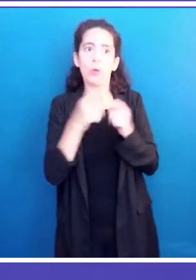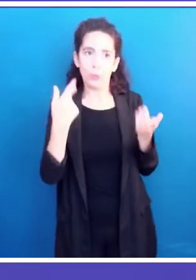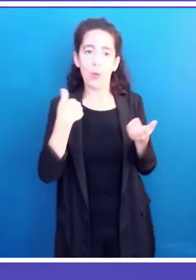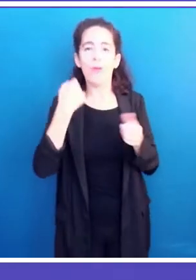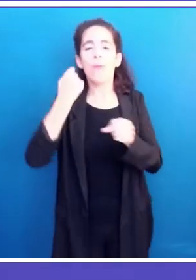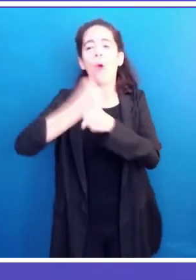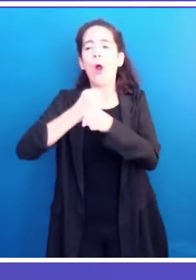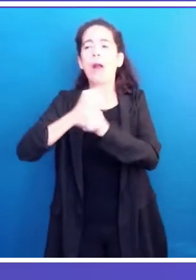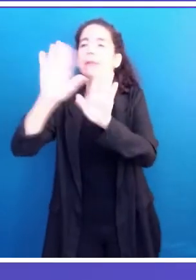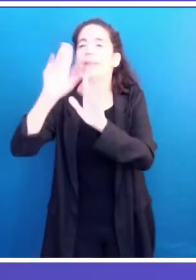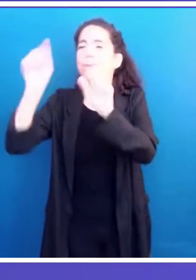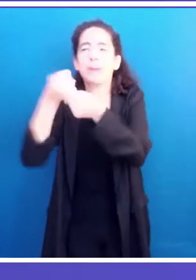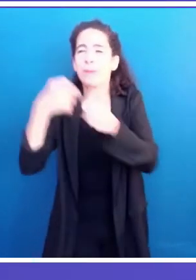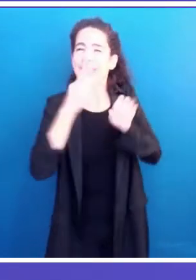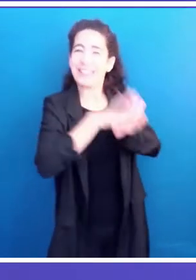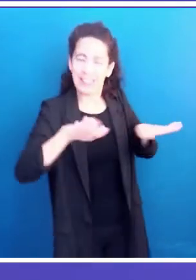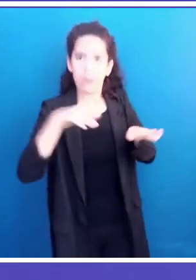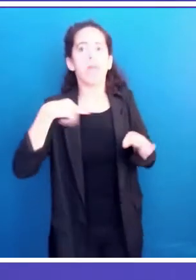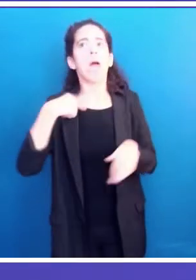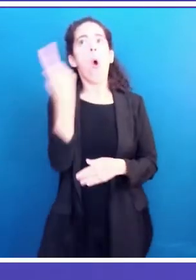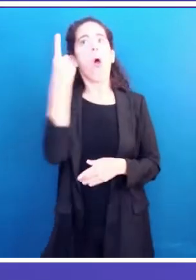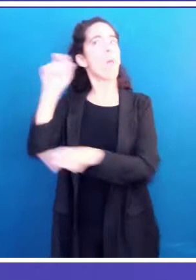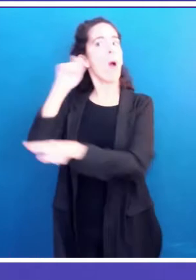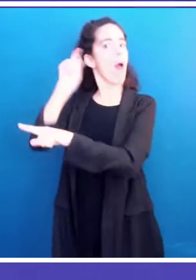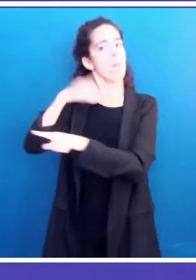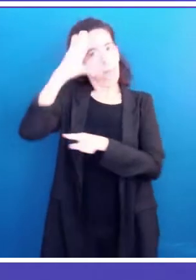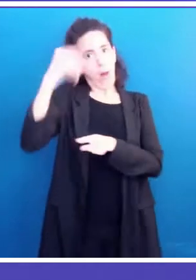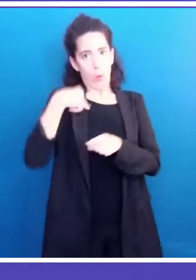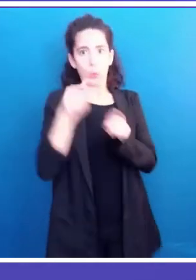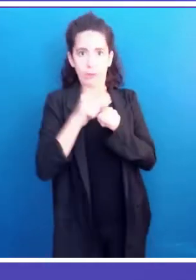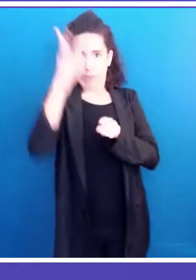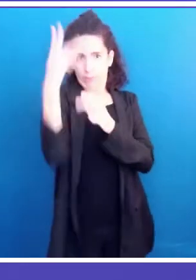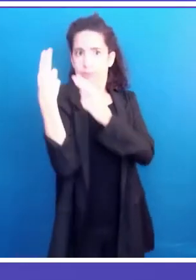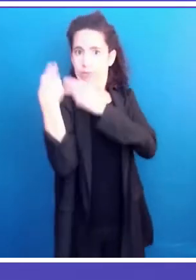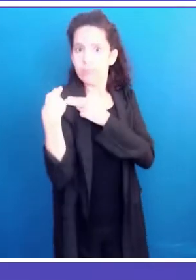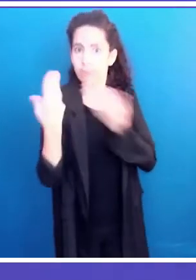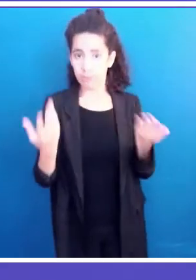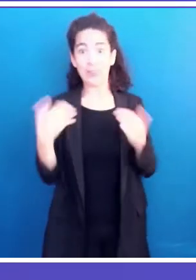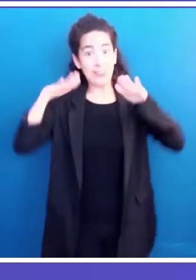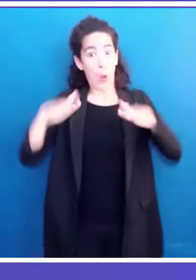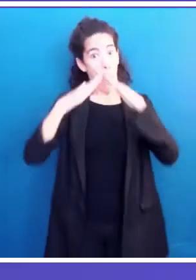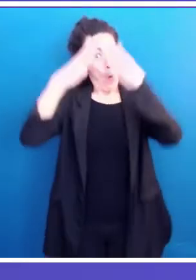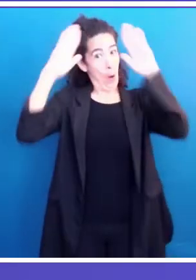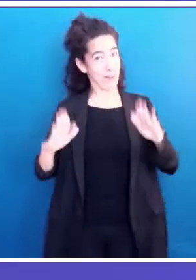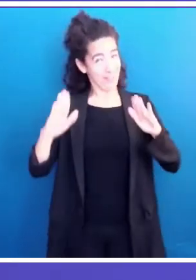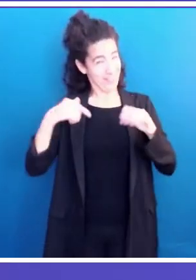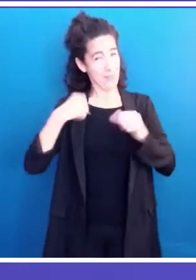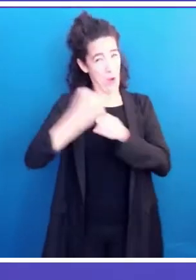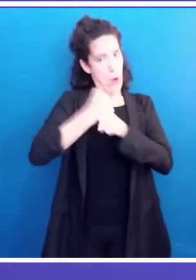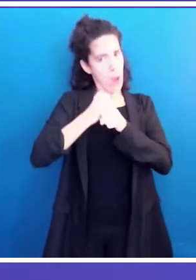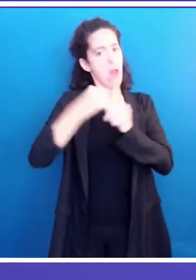الإجازات والعطل، كيف يمكن تأمين رعاية الأطفال بالتعاون مع المرأة حسب